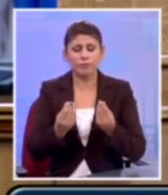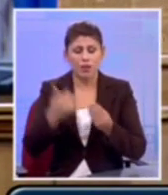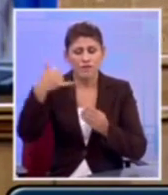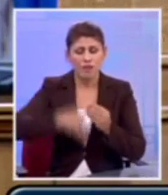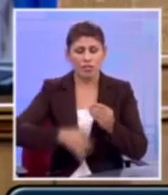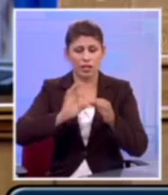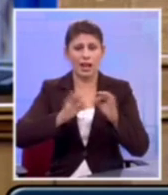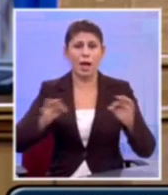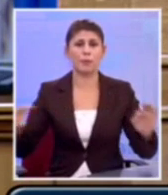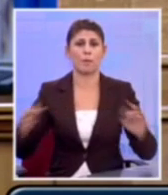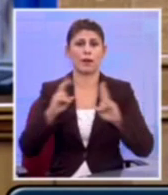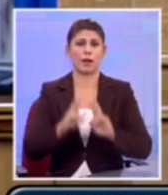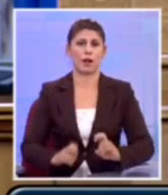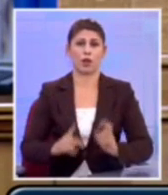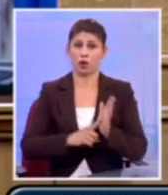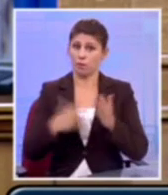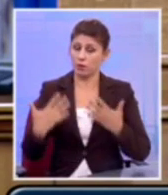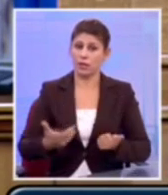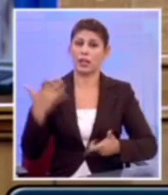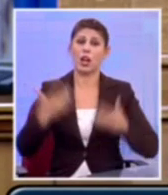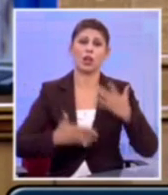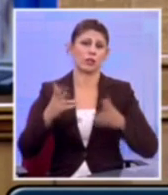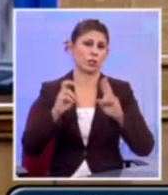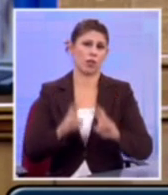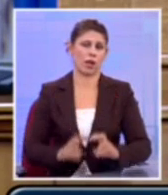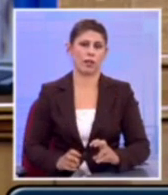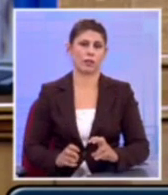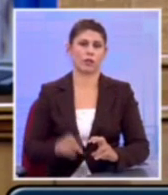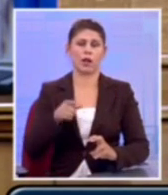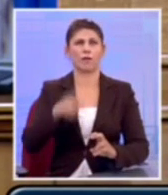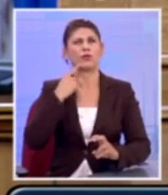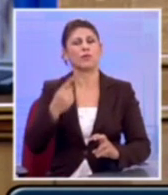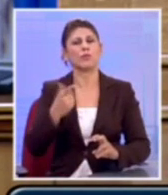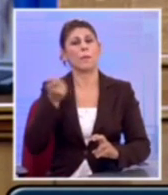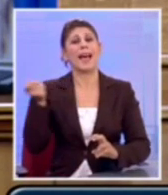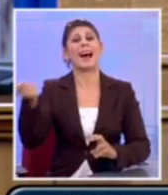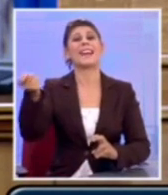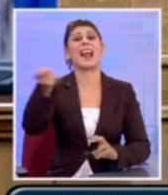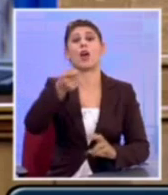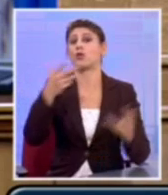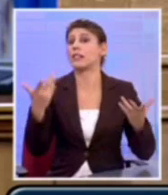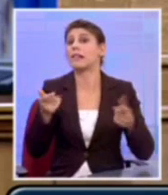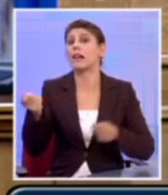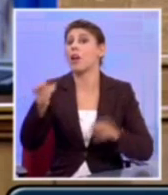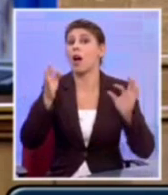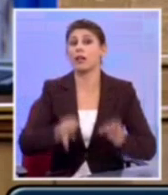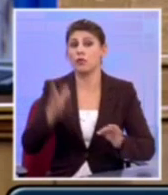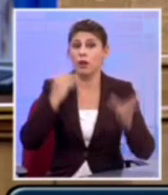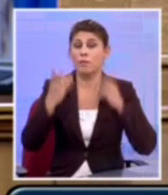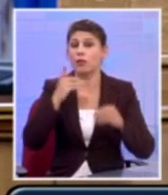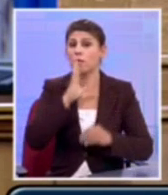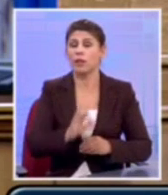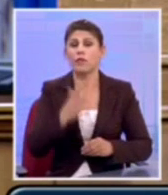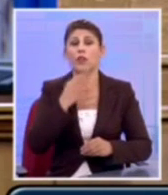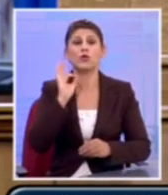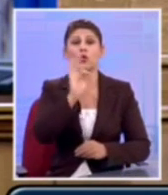έλεγχο νομιμότητας και για λογιστικό έλεγχο του επωνομαζόμενου χρέους, προκειμένου να